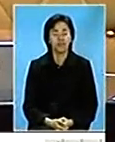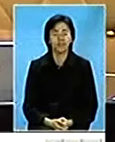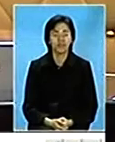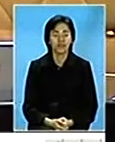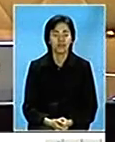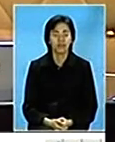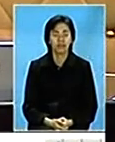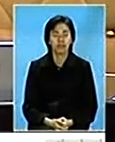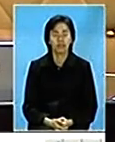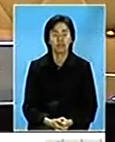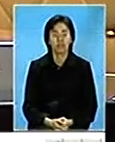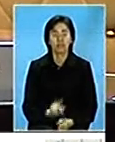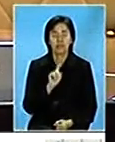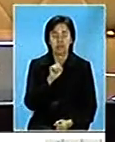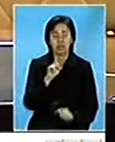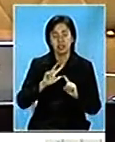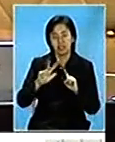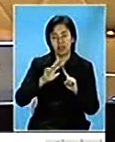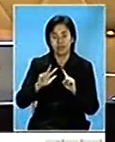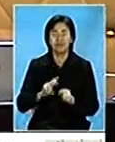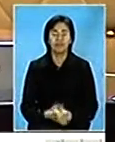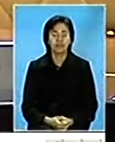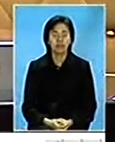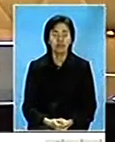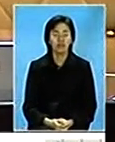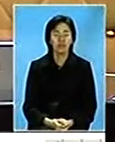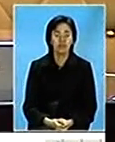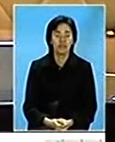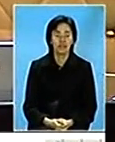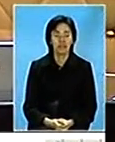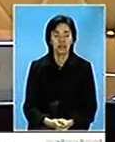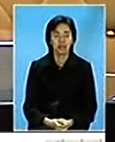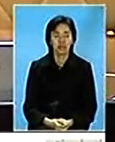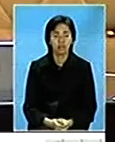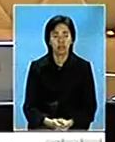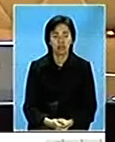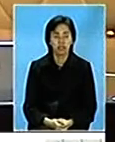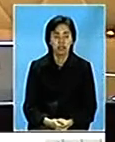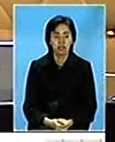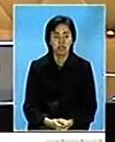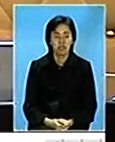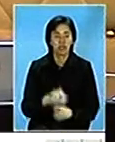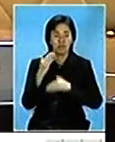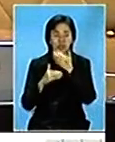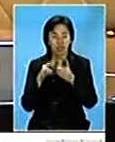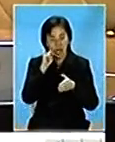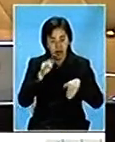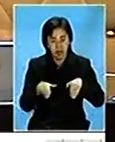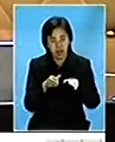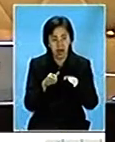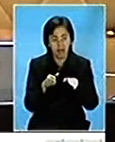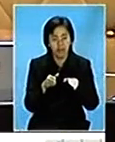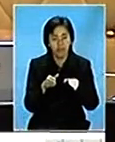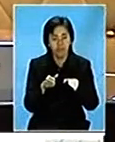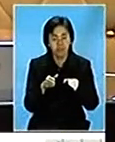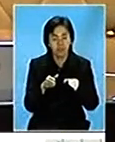ครับขอไปที่กระทู้ทั่วไปที่3นะฮะเรื่องการพัฒนาขุดลอกลำน้ำพุงส